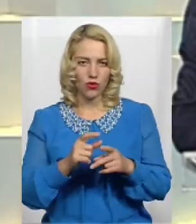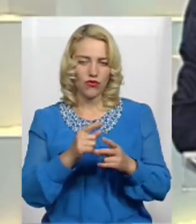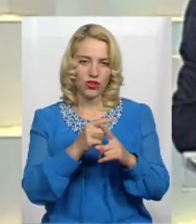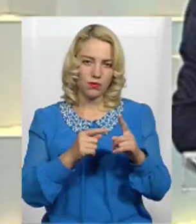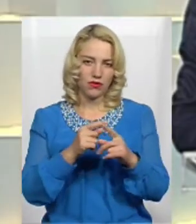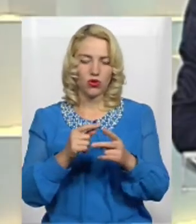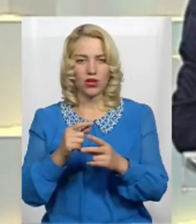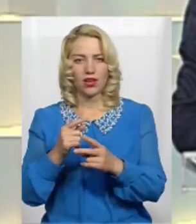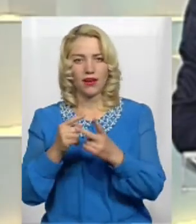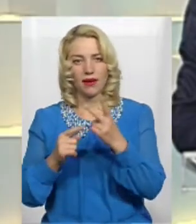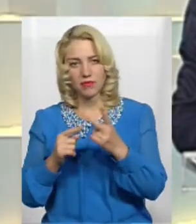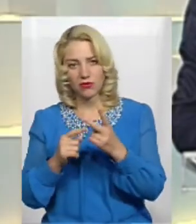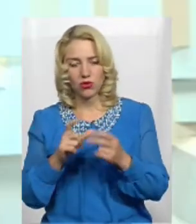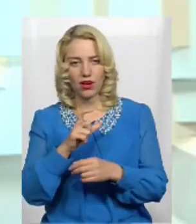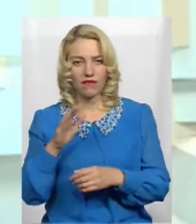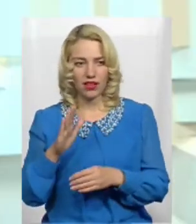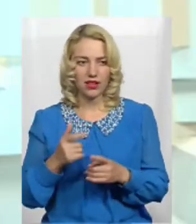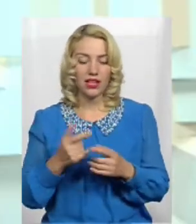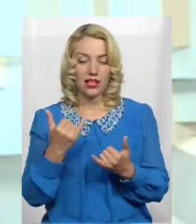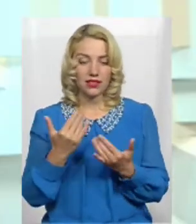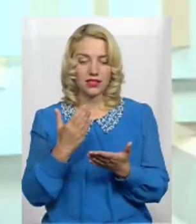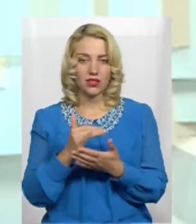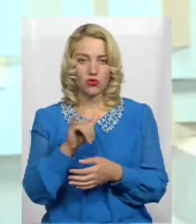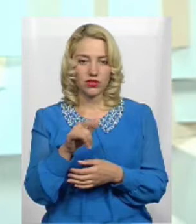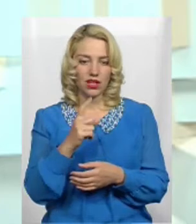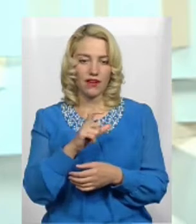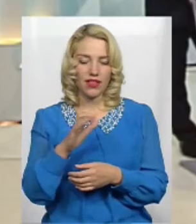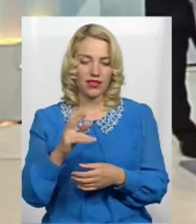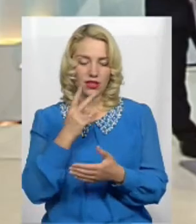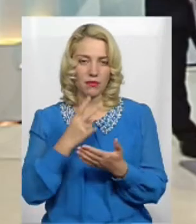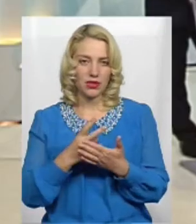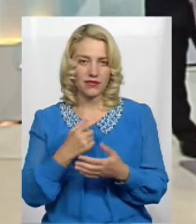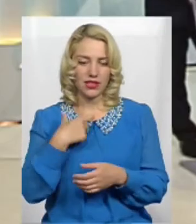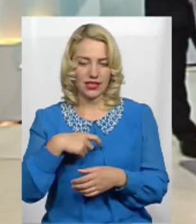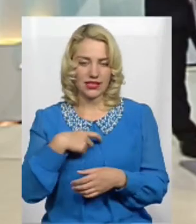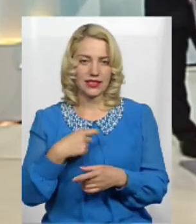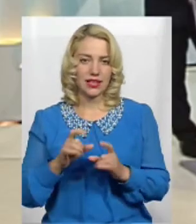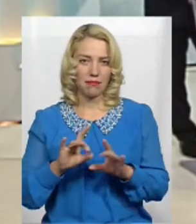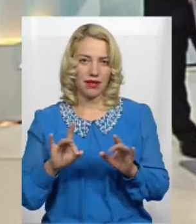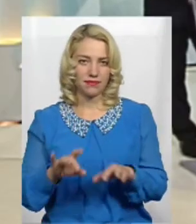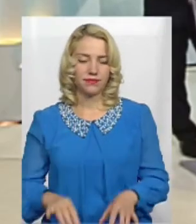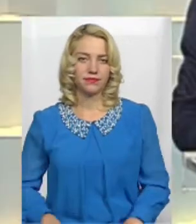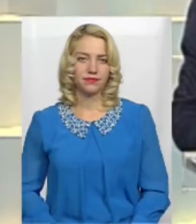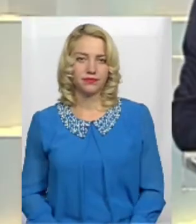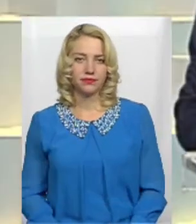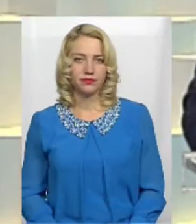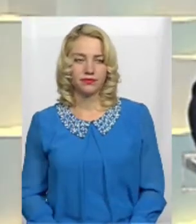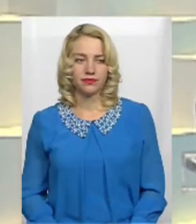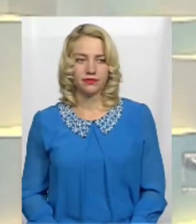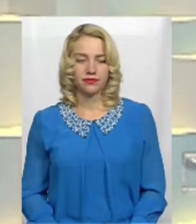для спілкування загалом, а зараз маєте хвилину для того, щоб презентувати себе як кандидата у народні депутати. Прошу.